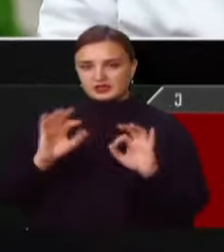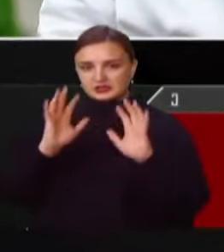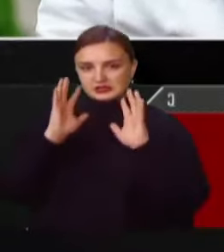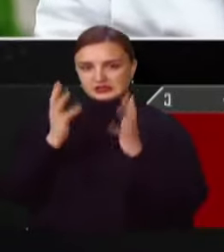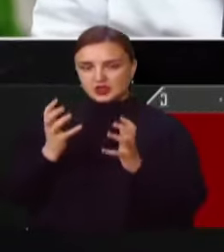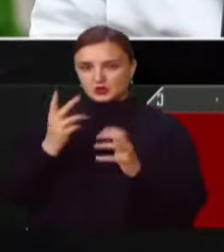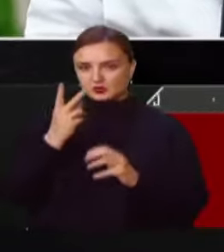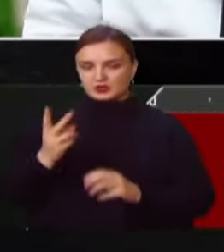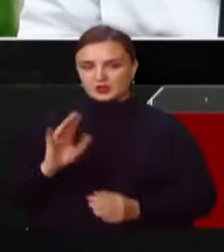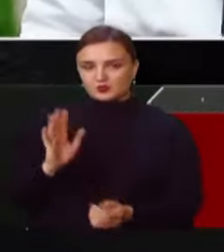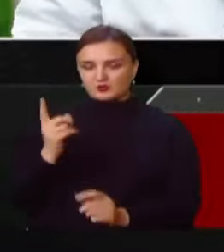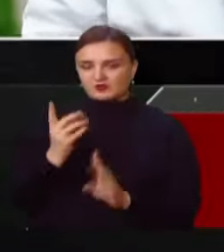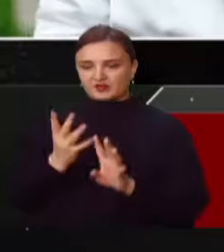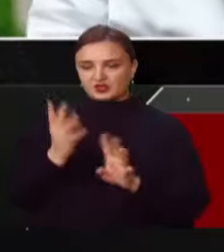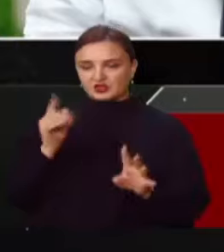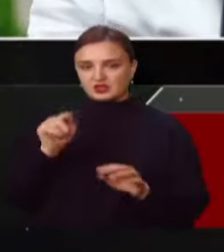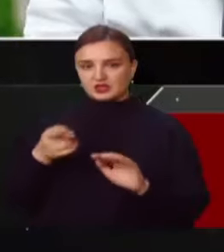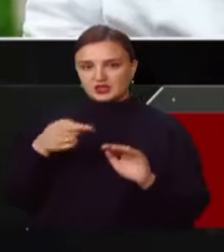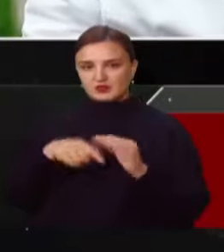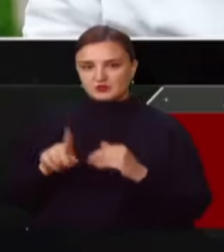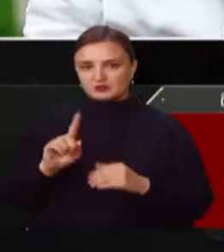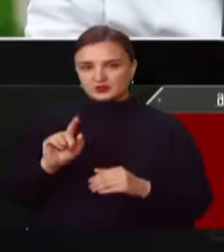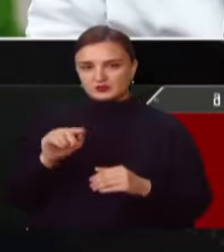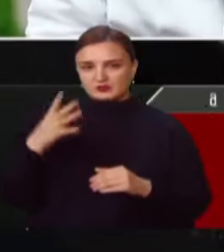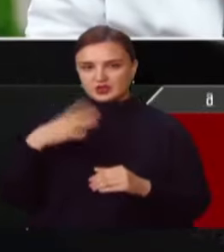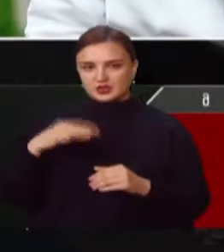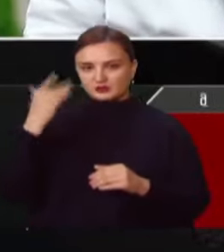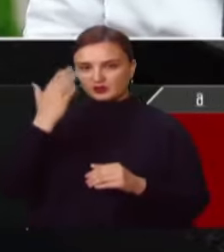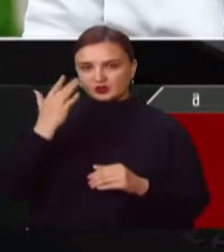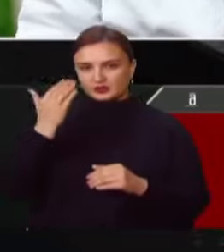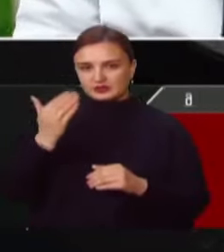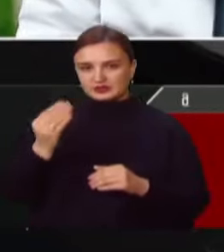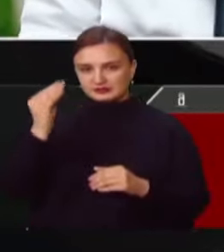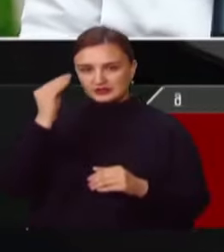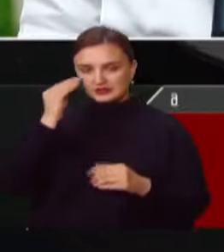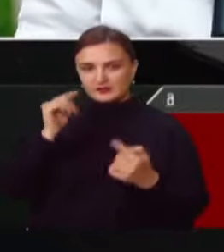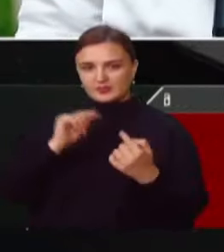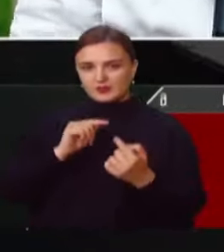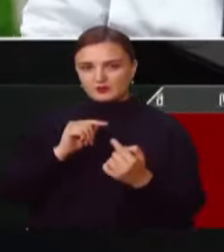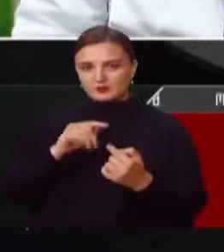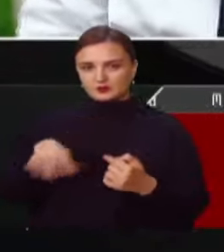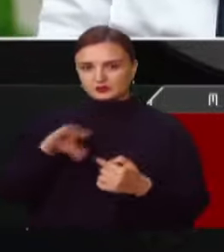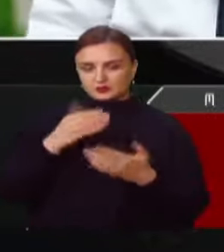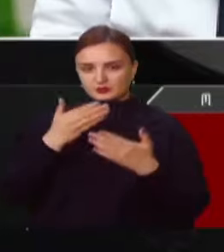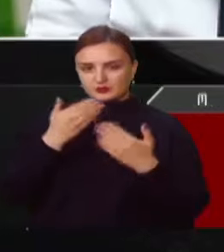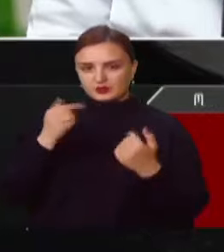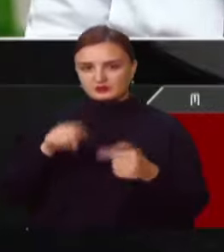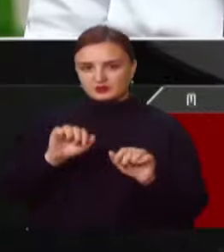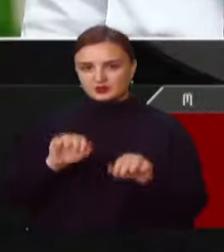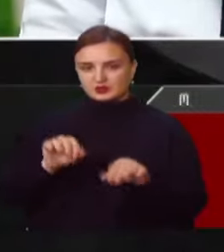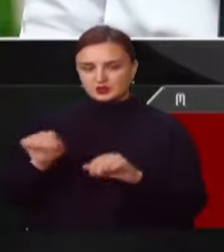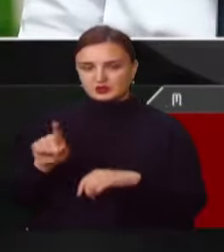არ აღიქვამენ. პირველ რიგში იქიდან გამომდინარე, რომ ქართული ოცნების აზრით ოპოზიციას არ აქვს იმის შანსი,